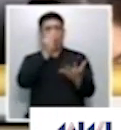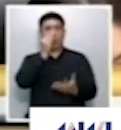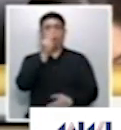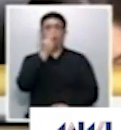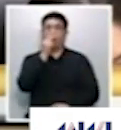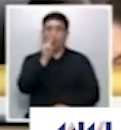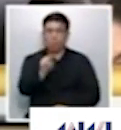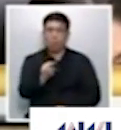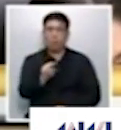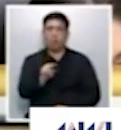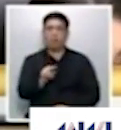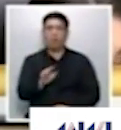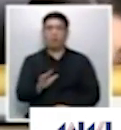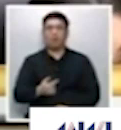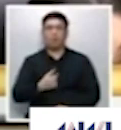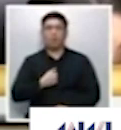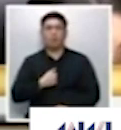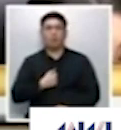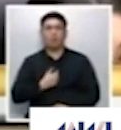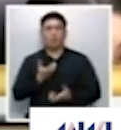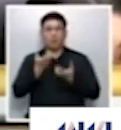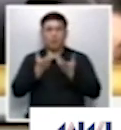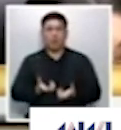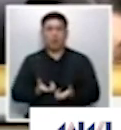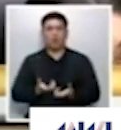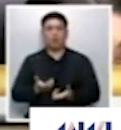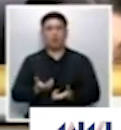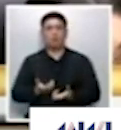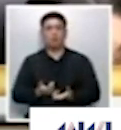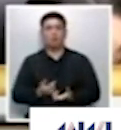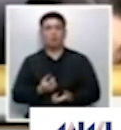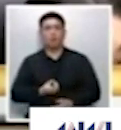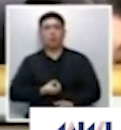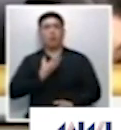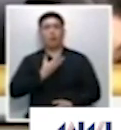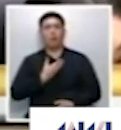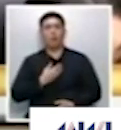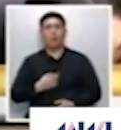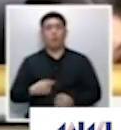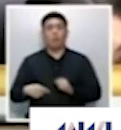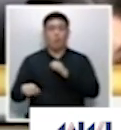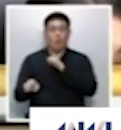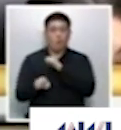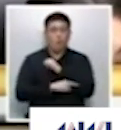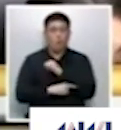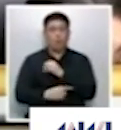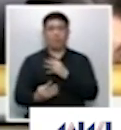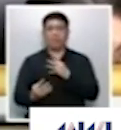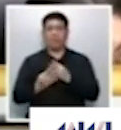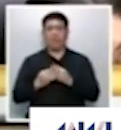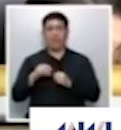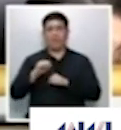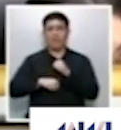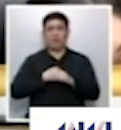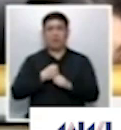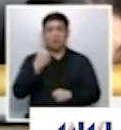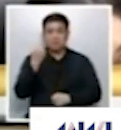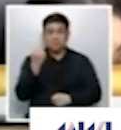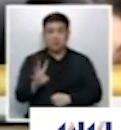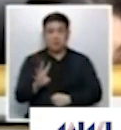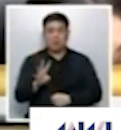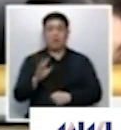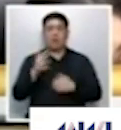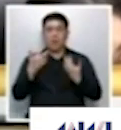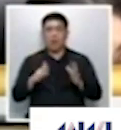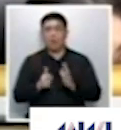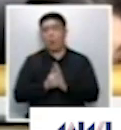ราไม่คิดว่าจะขนาดนี้ถูกลงโทษจำคุก14ปีออกจากคุก